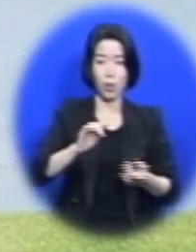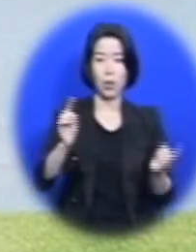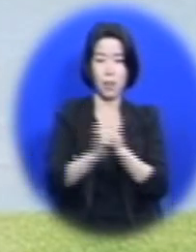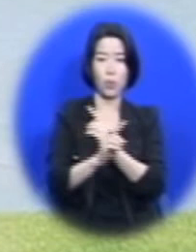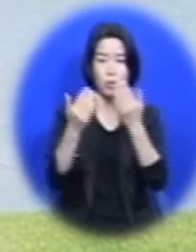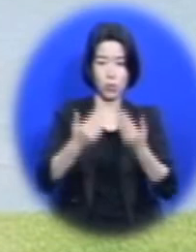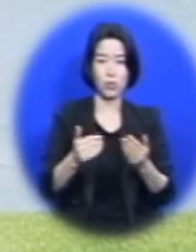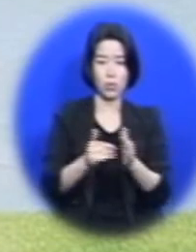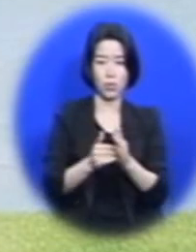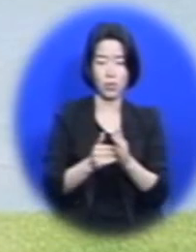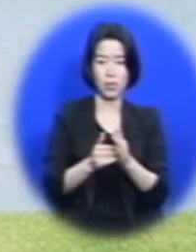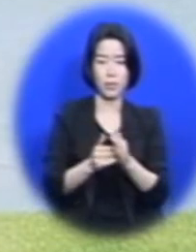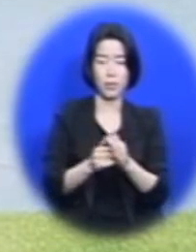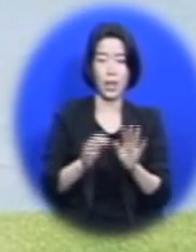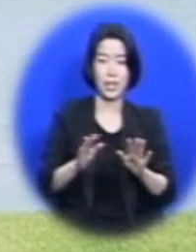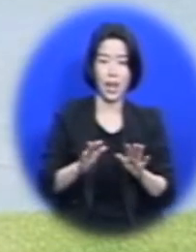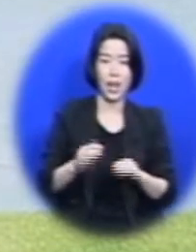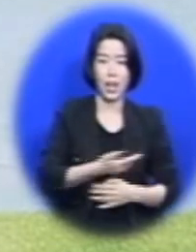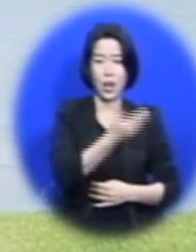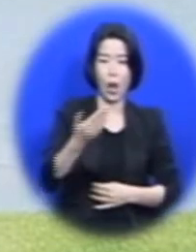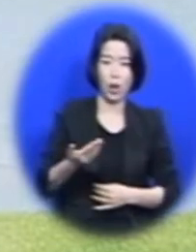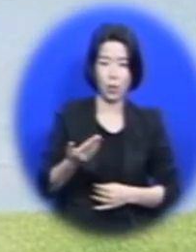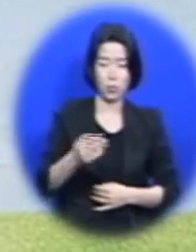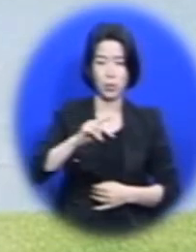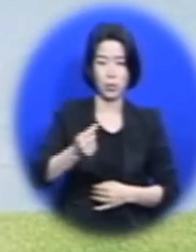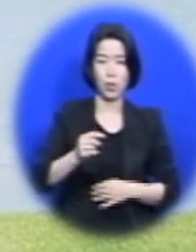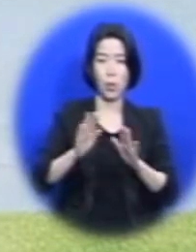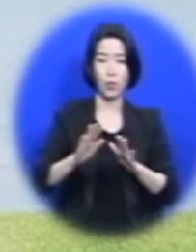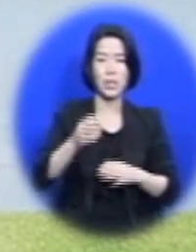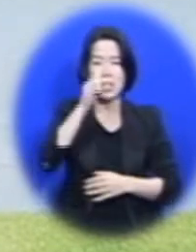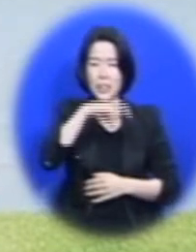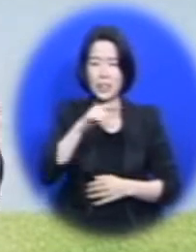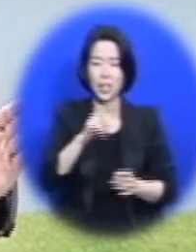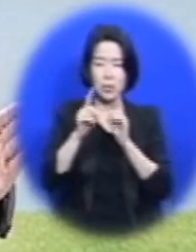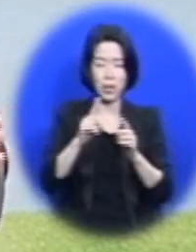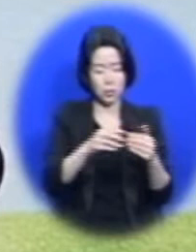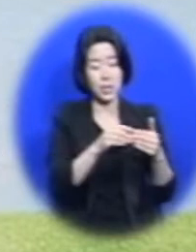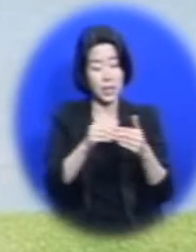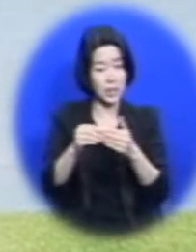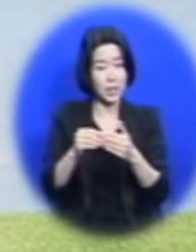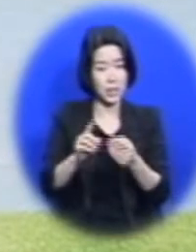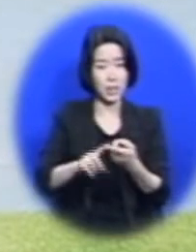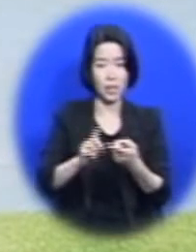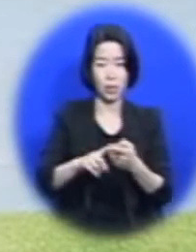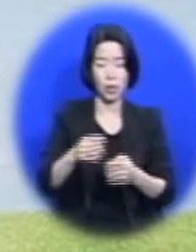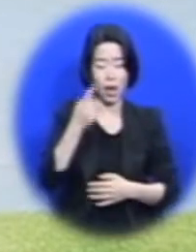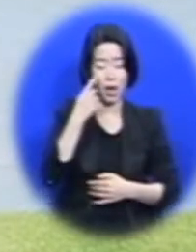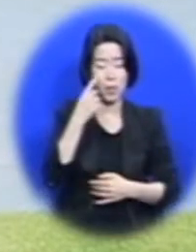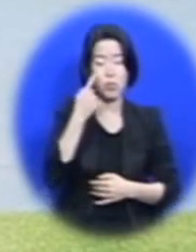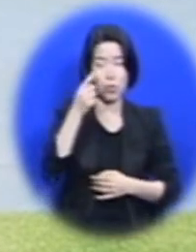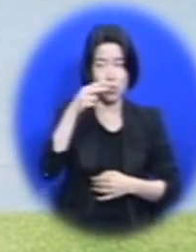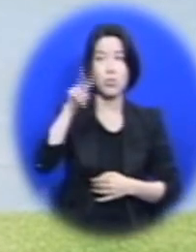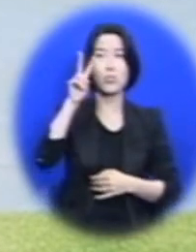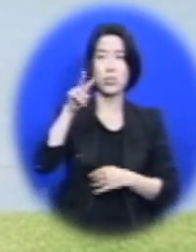거예요. 자, 여러분들도 오늘 그저 이 말씀이 이끄시는 대로 한번 눈을 들어서